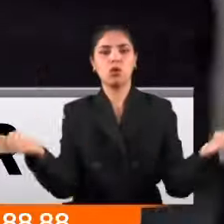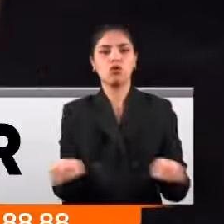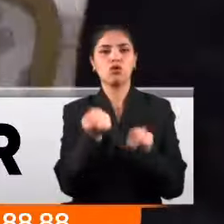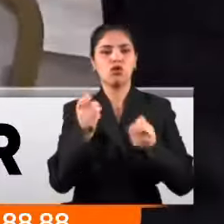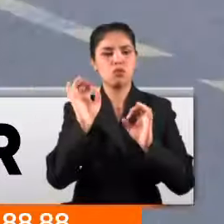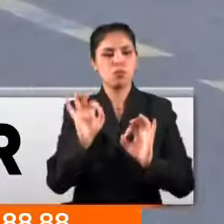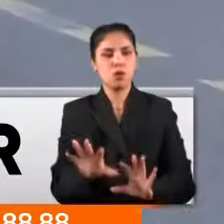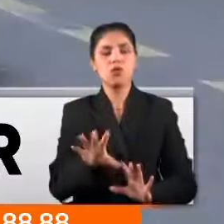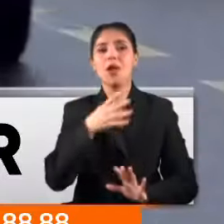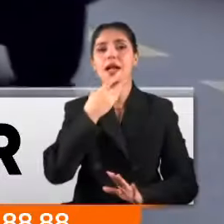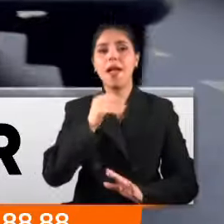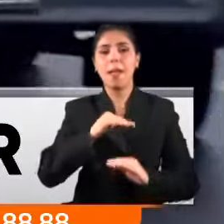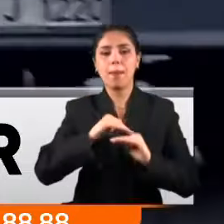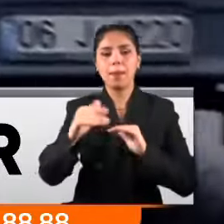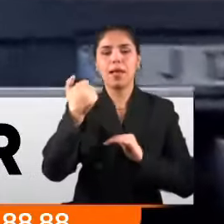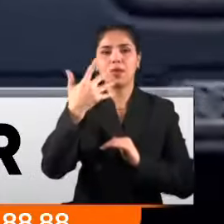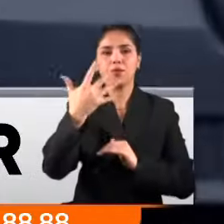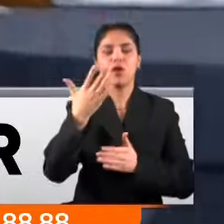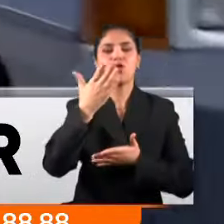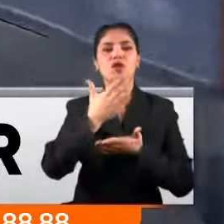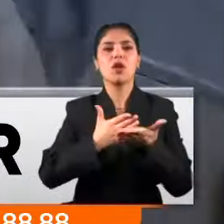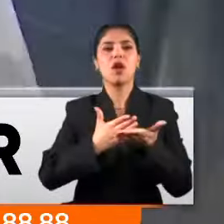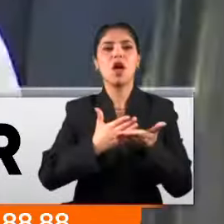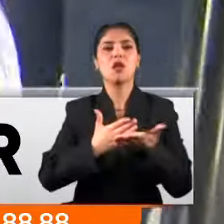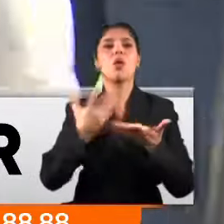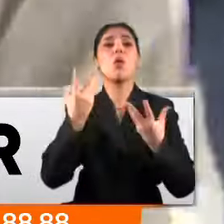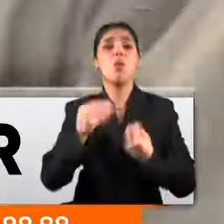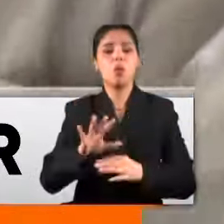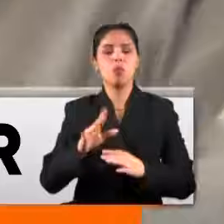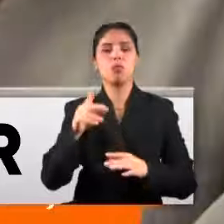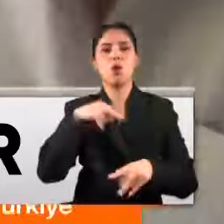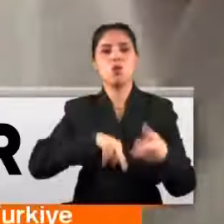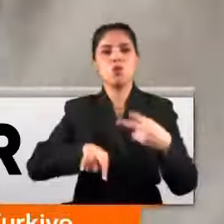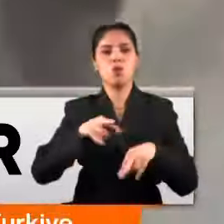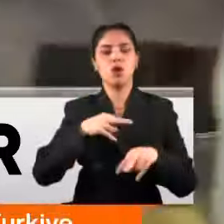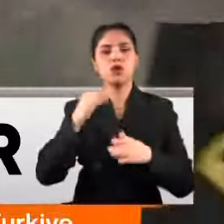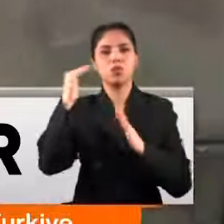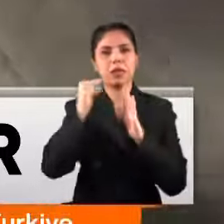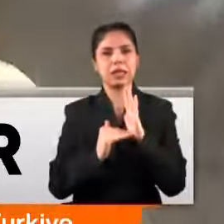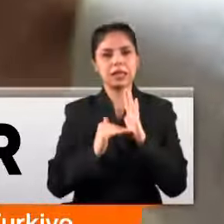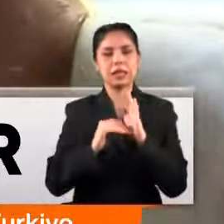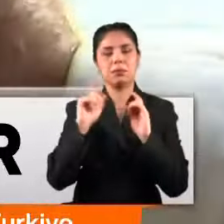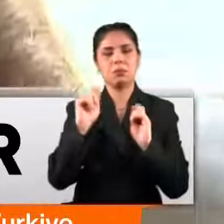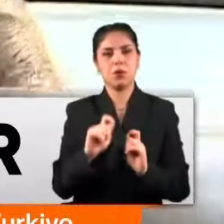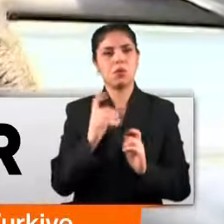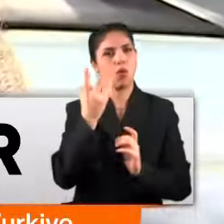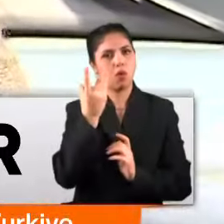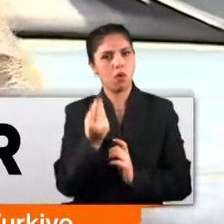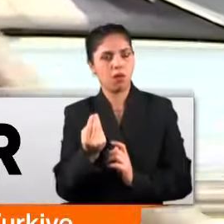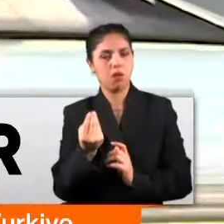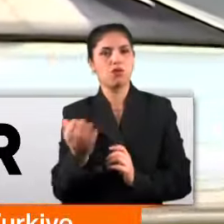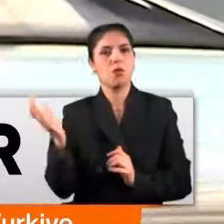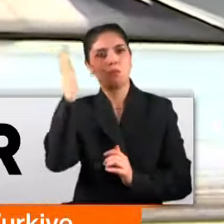başladı. Emeklinin 65 yaş kartı geçmeyen toplu ulaşım araçlarını indirimli kullanması yapılacaklar listesinde ilk